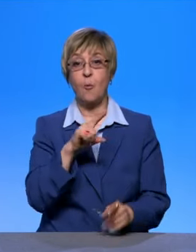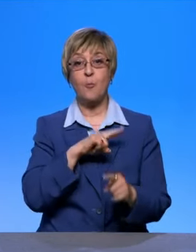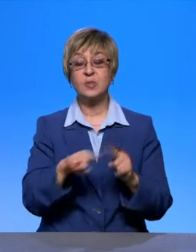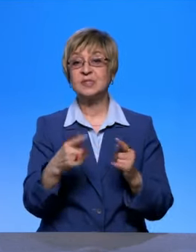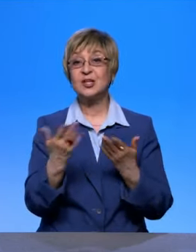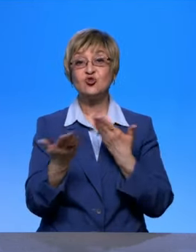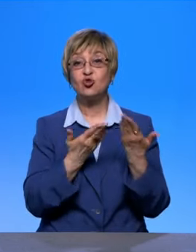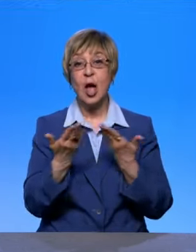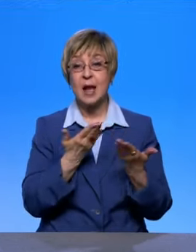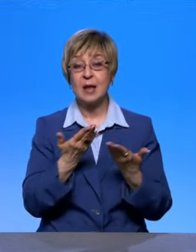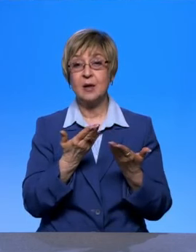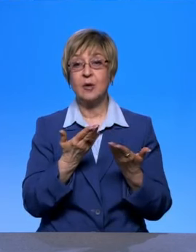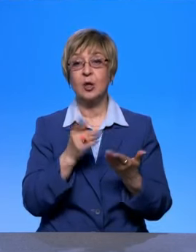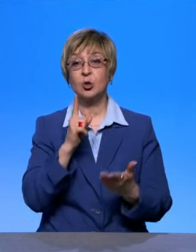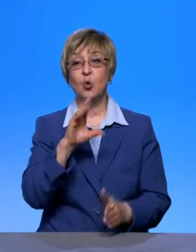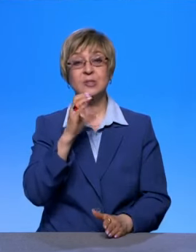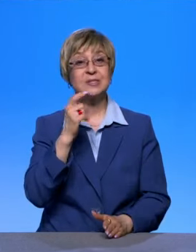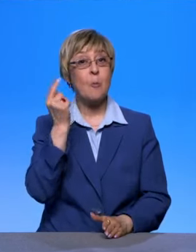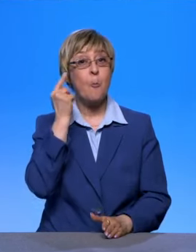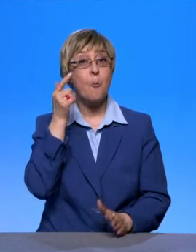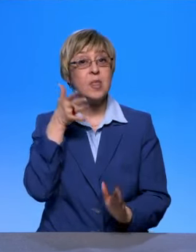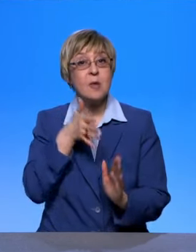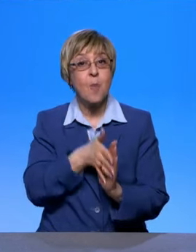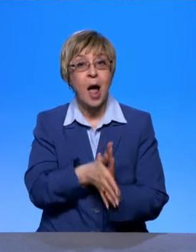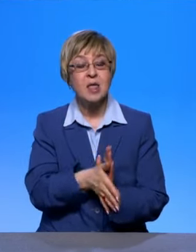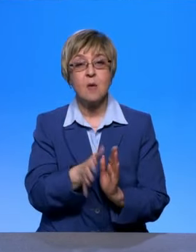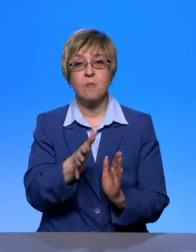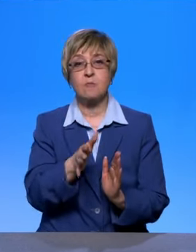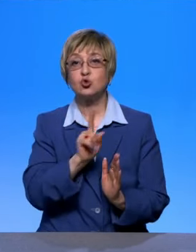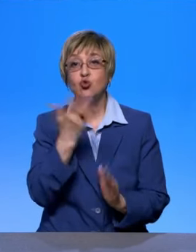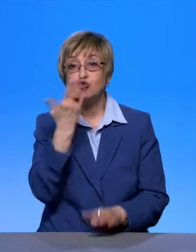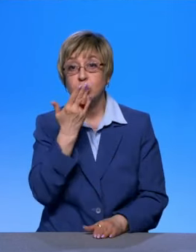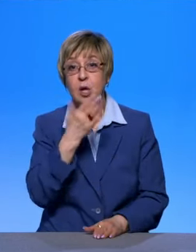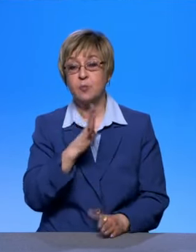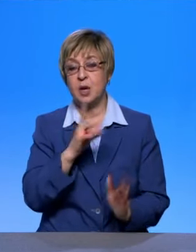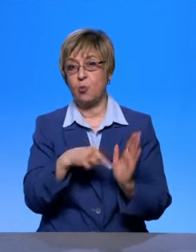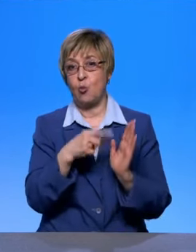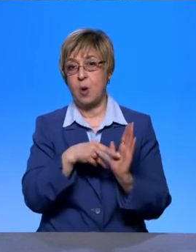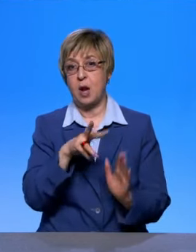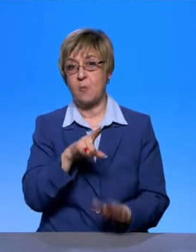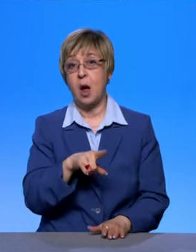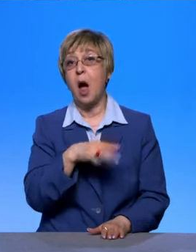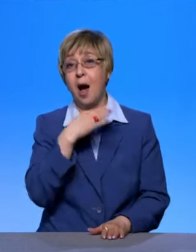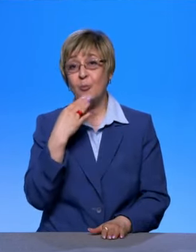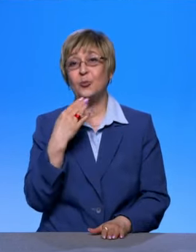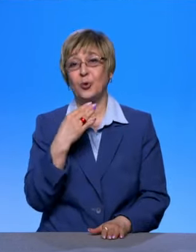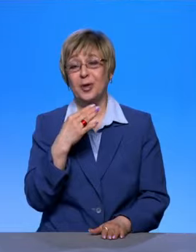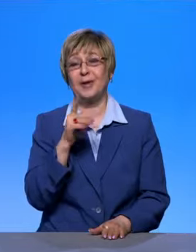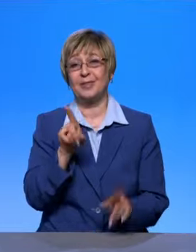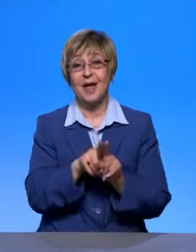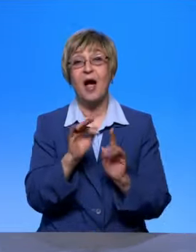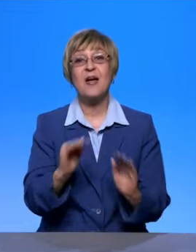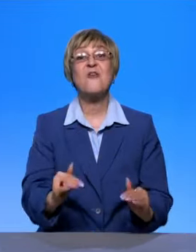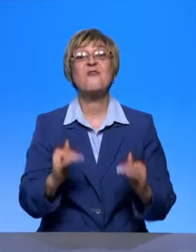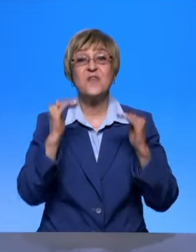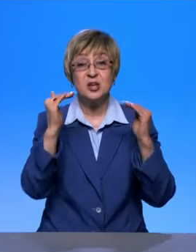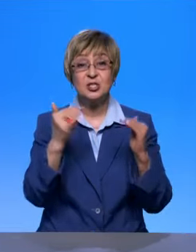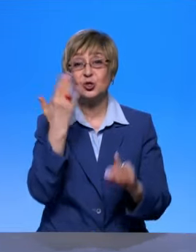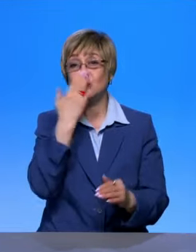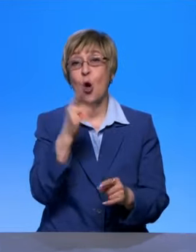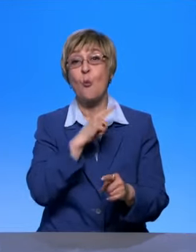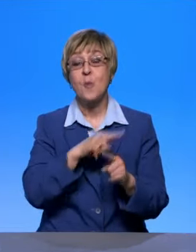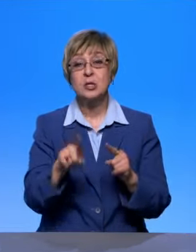читали, но с пониманием всегда были проблемы. А некоторые так и выросли, ничего не сменилось. То есть читаю быстро,